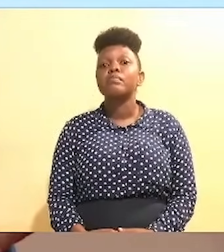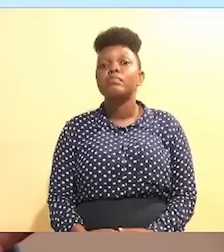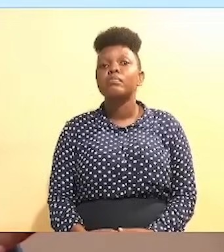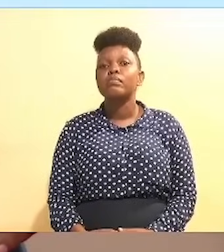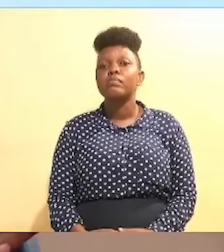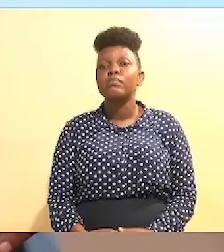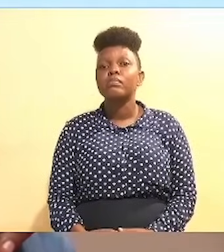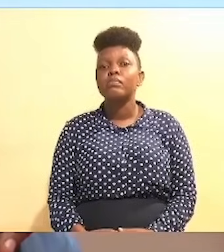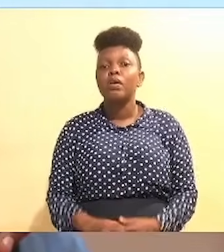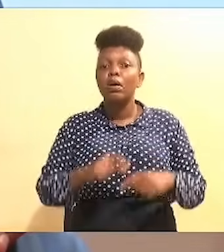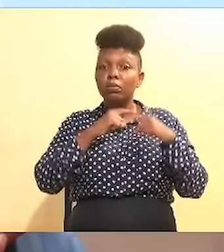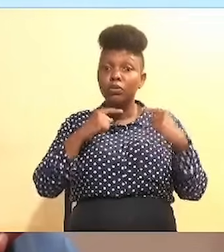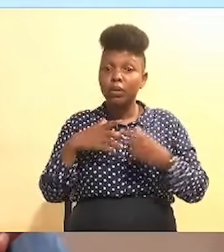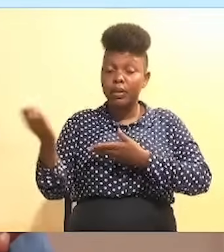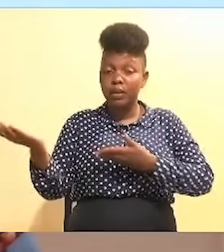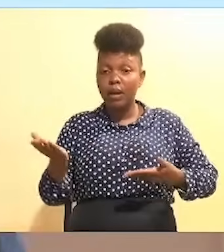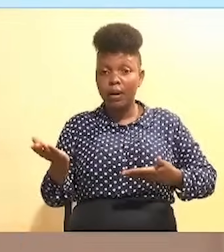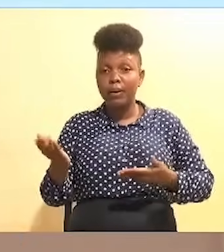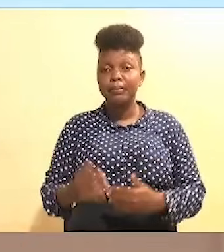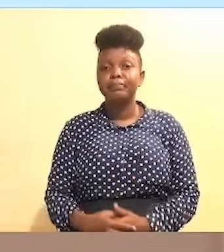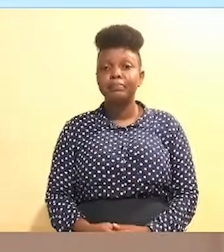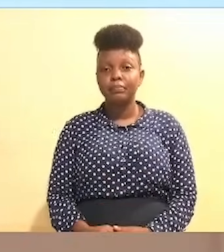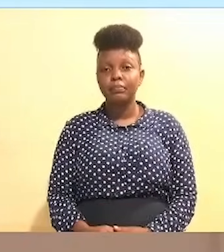Pasta, karibu kwa ajili ya maombi.